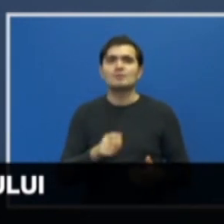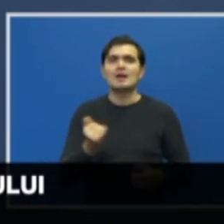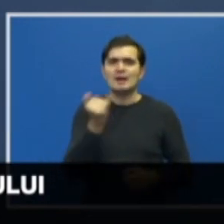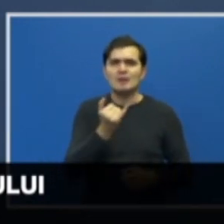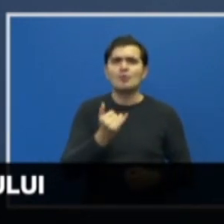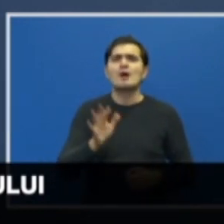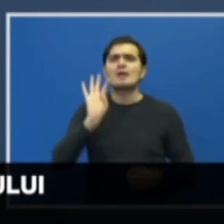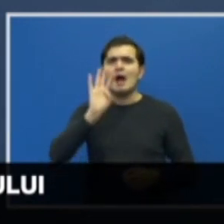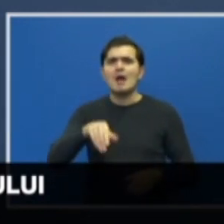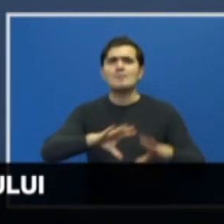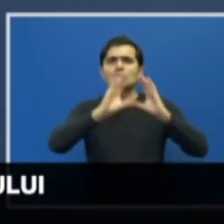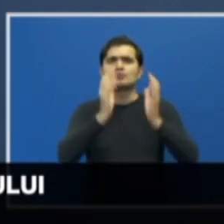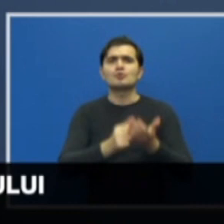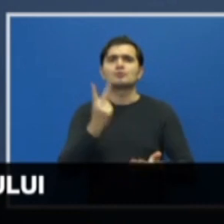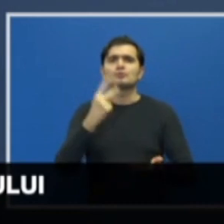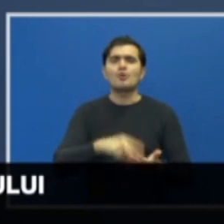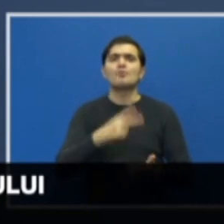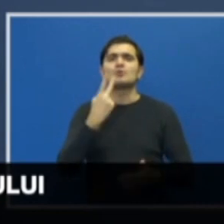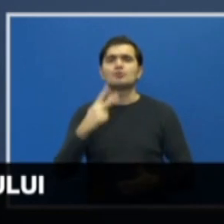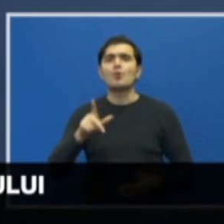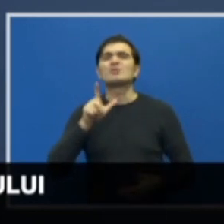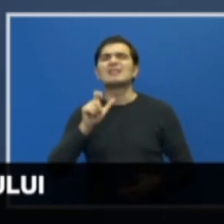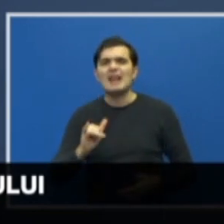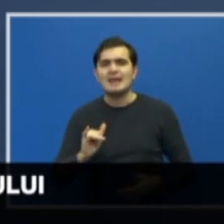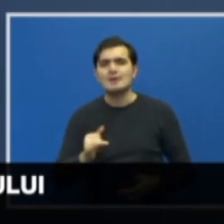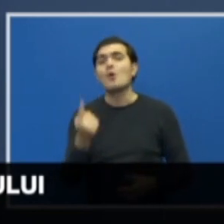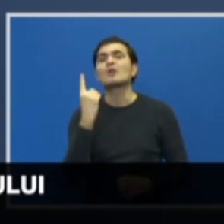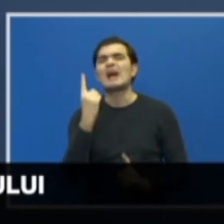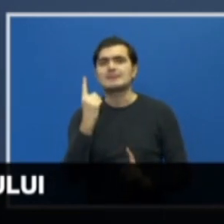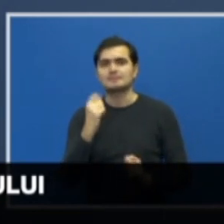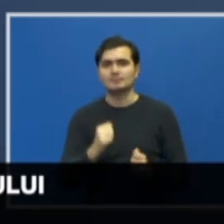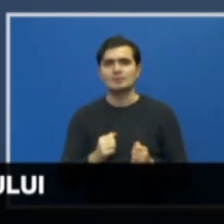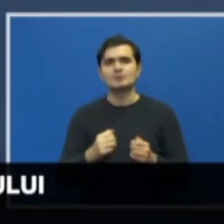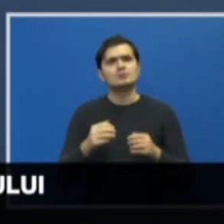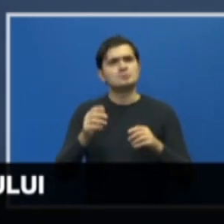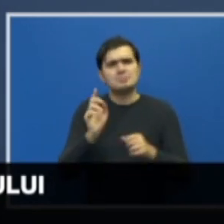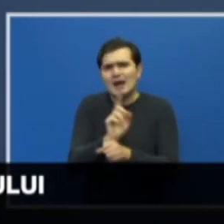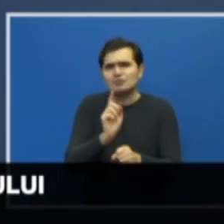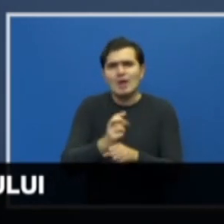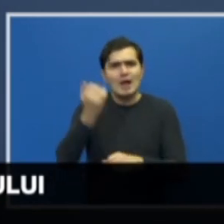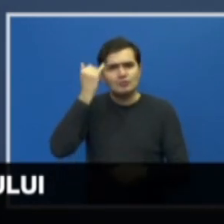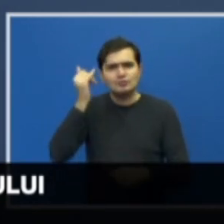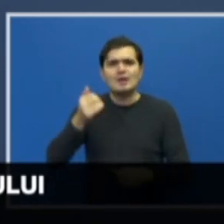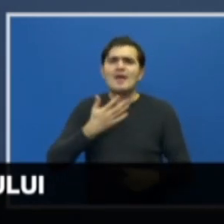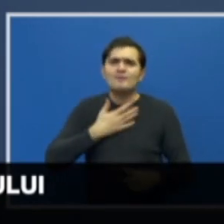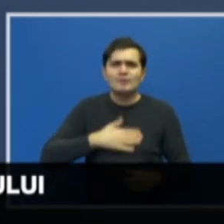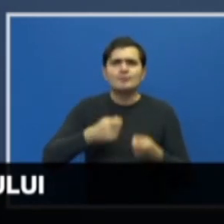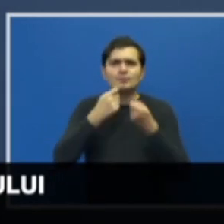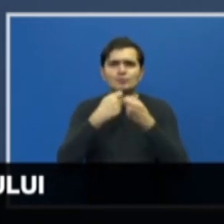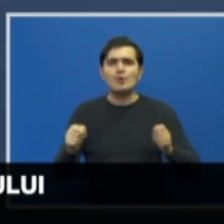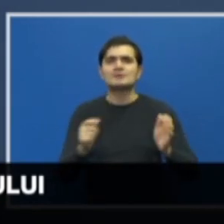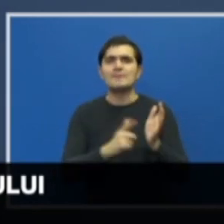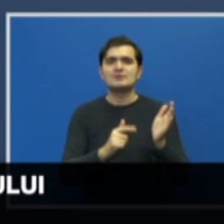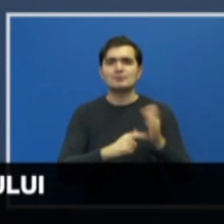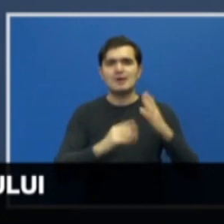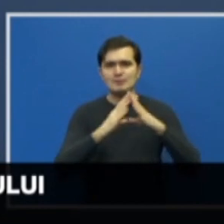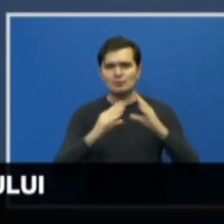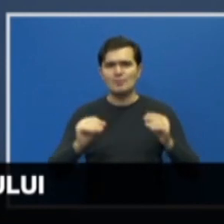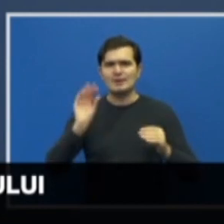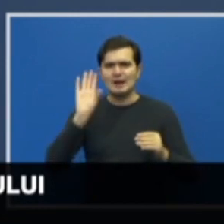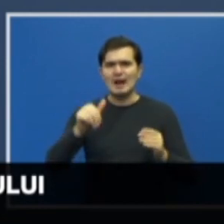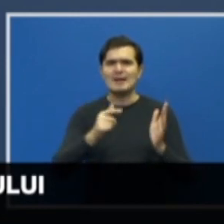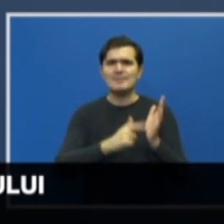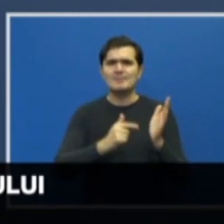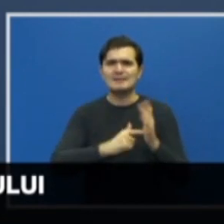de 2200 de lei. Pe același principiu se merge ca toți pensionarii din România care au pensie mai mică